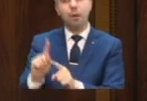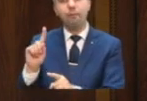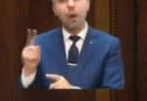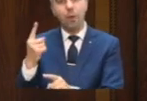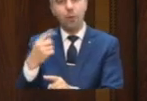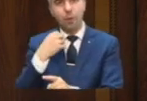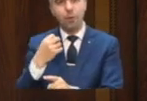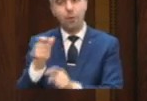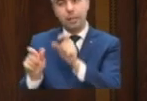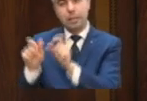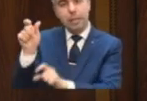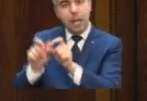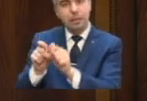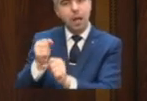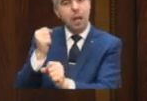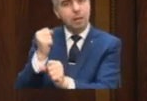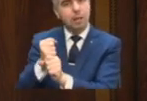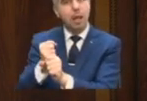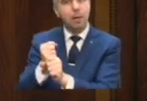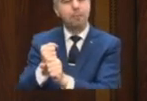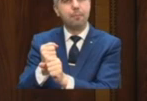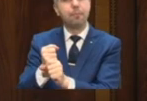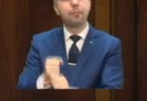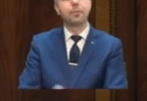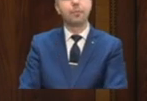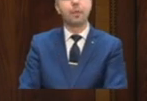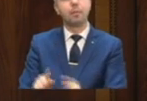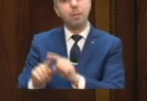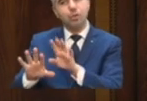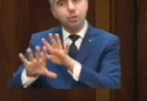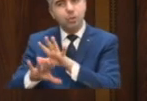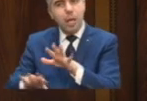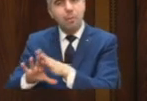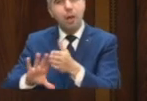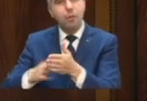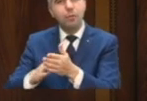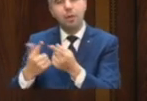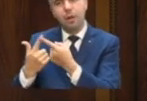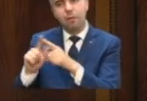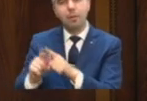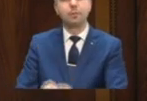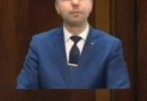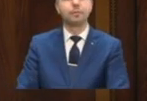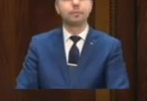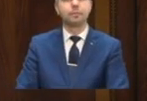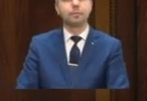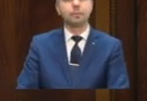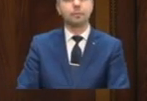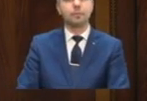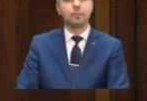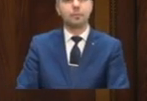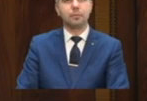الأول، وهي الفئة اللي كتخدم في القطاع يعني الاجتماعي في المجال الغير المهيكل.